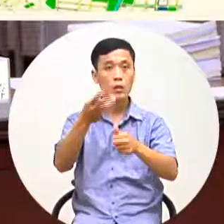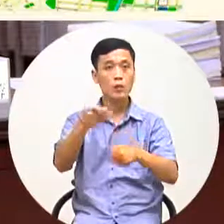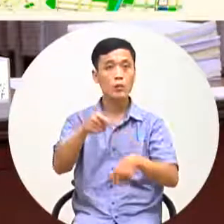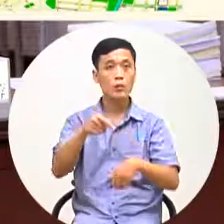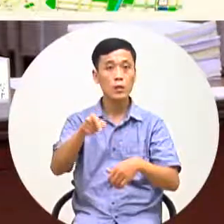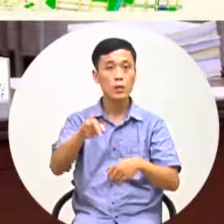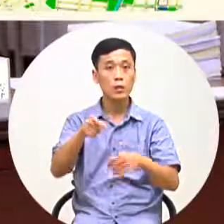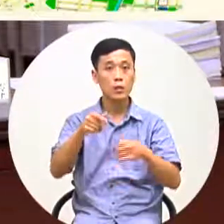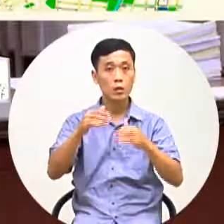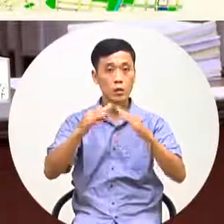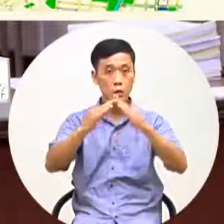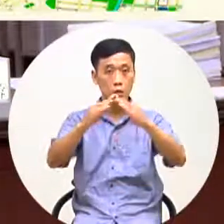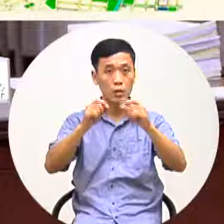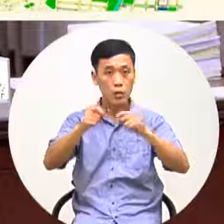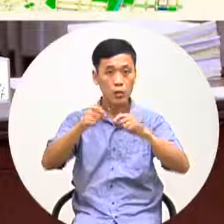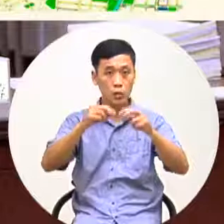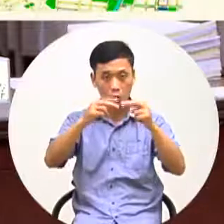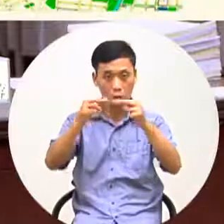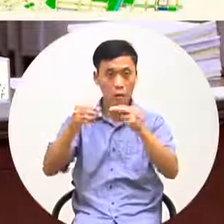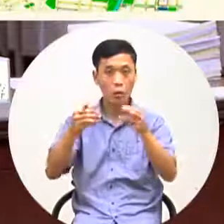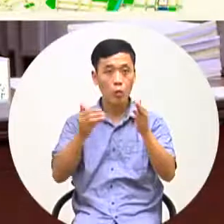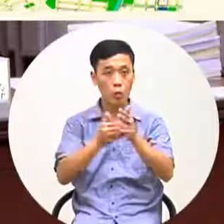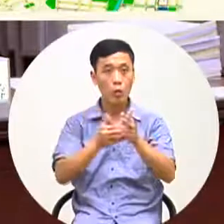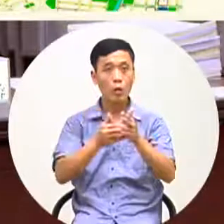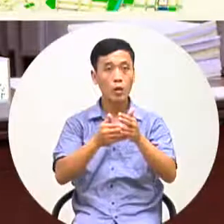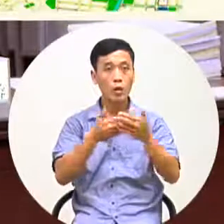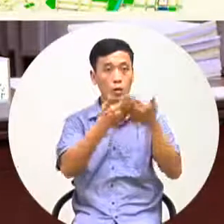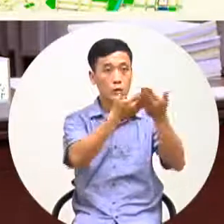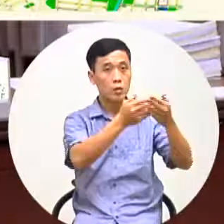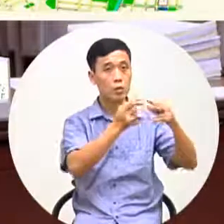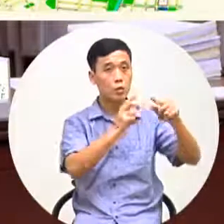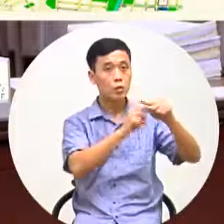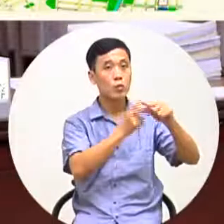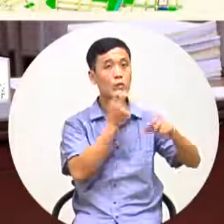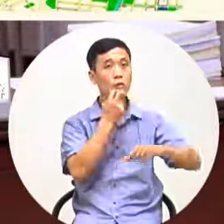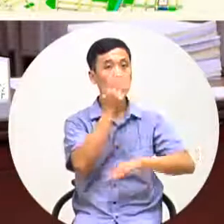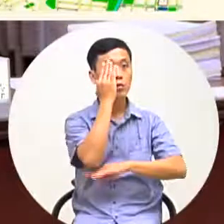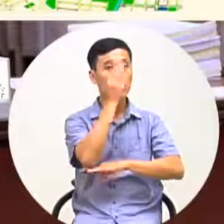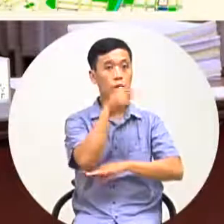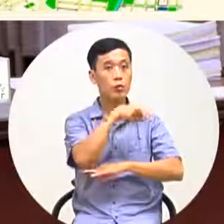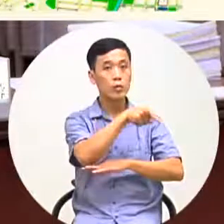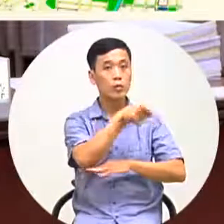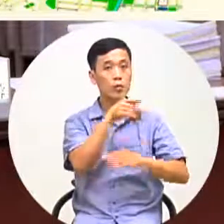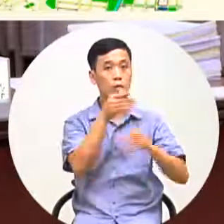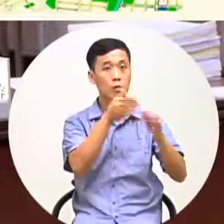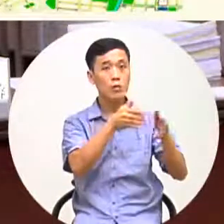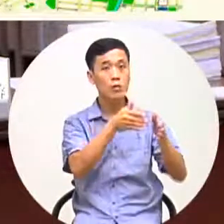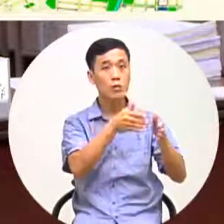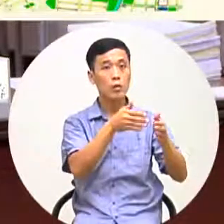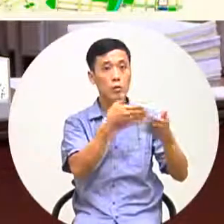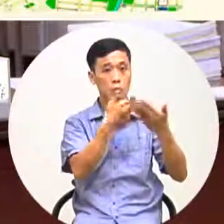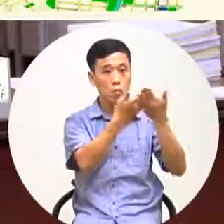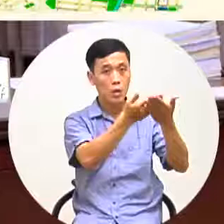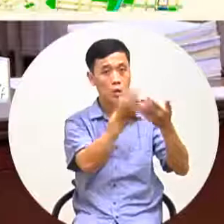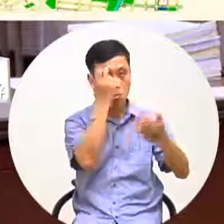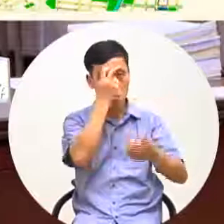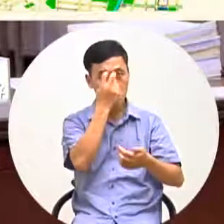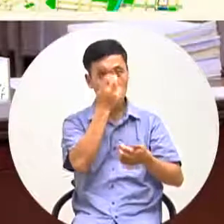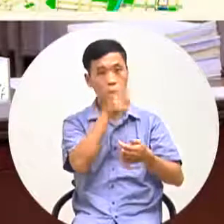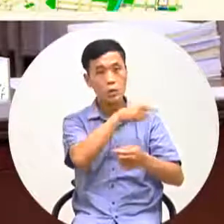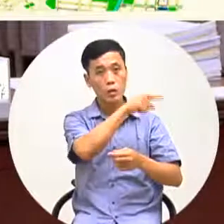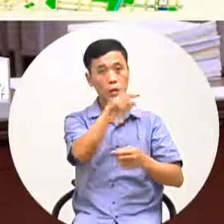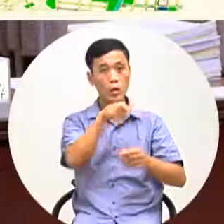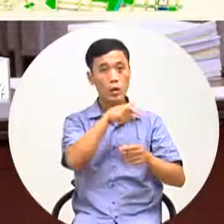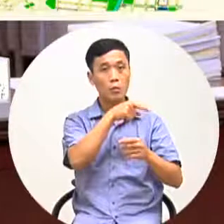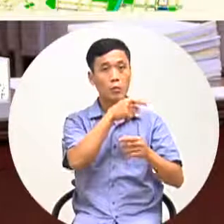央咧，哦，啊，迄、那个哦比赛的时阵咧，哦，啊，因这边也发现到。上